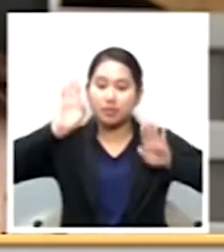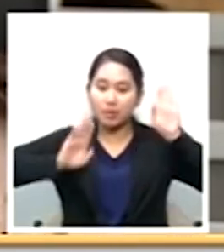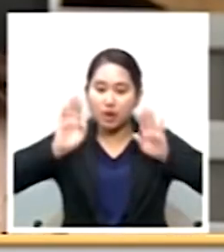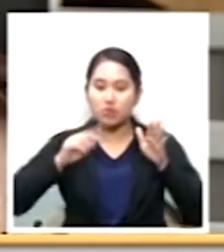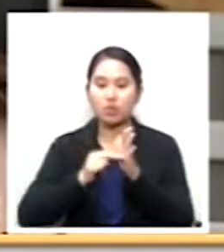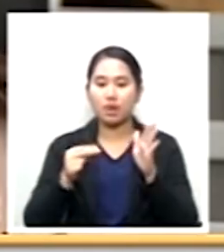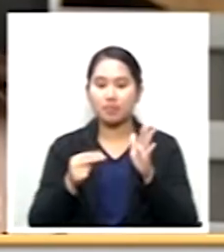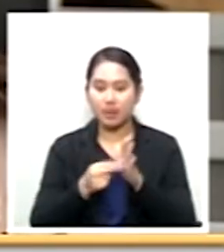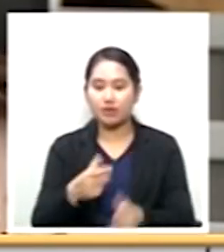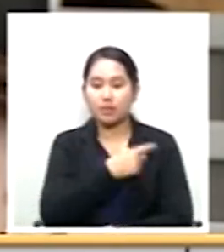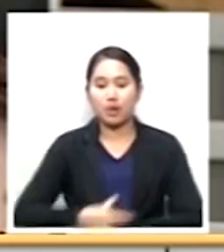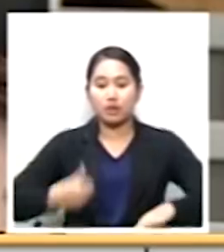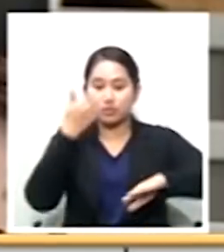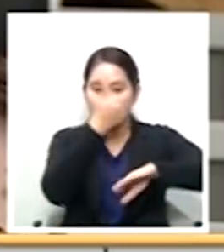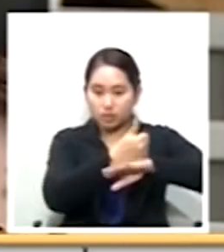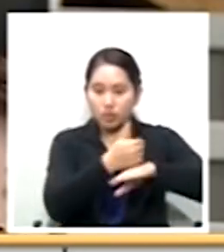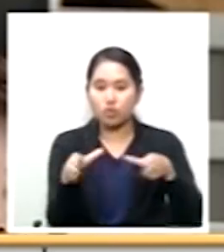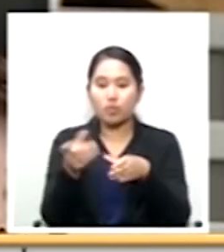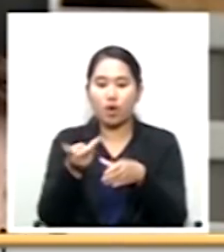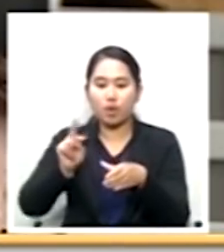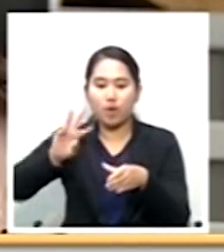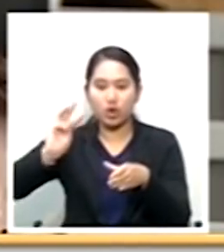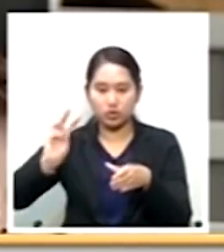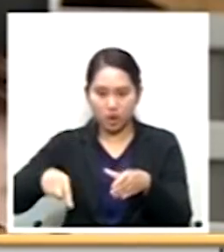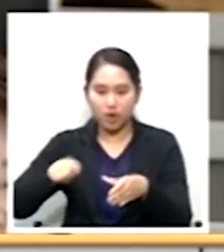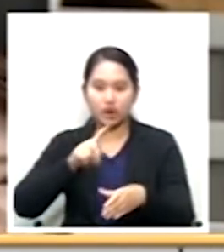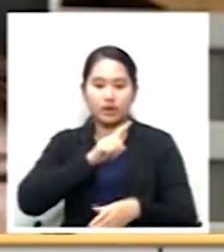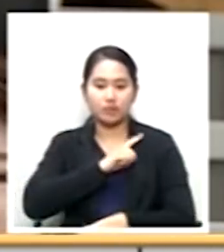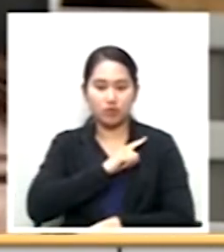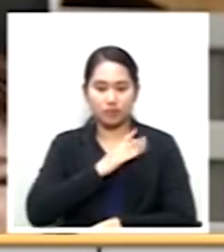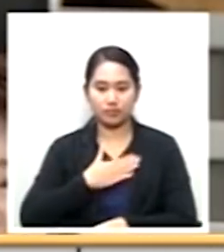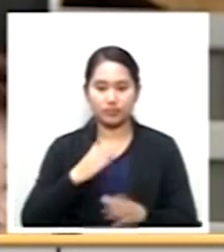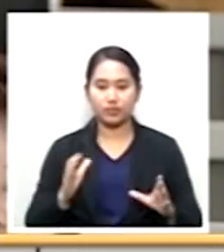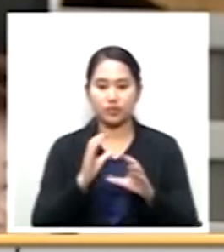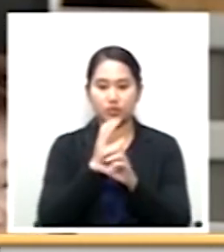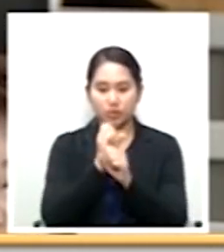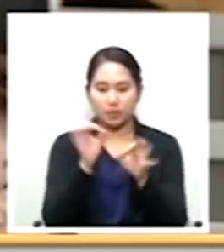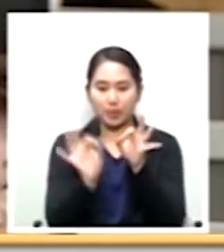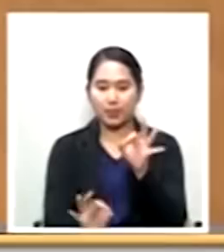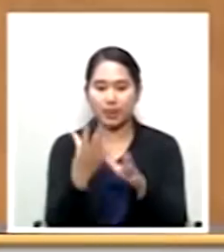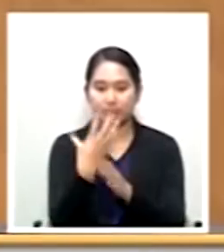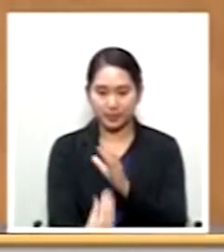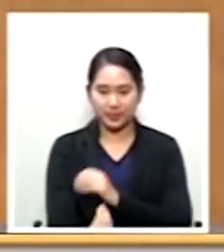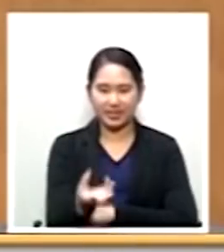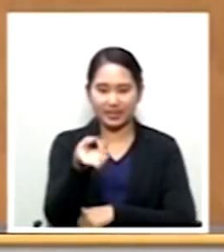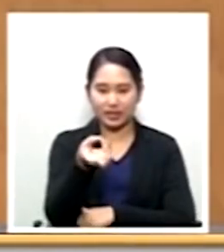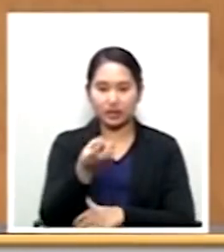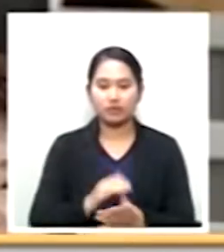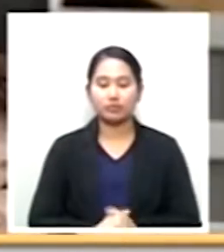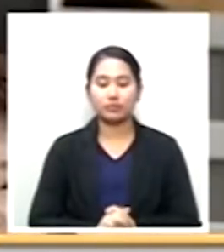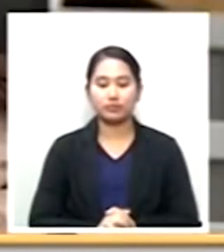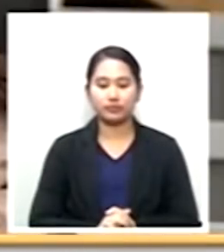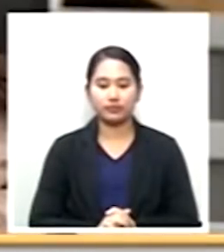ม่ปกครองรัฐมนตรีต้องเป็นผู้รับผิดชอบ ท่านมีบุตรสรุปนะครับ สรุปแล้วครับท่านครับอีก5บรรทัดครับ เกินไกลไปจากประเด็น ท่านครับกำลังสรุ